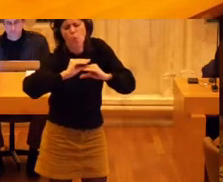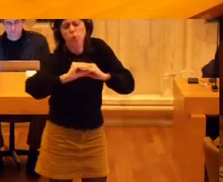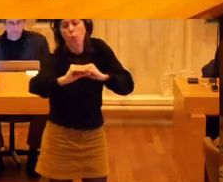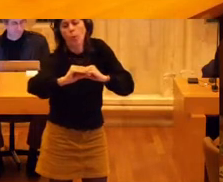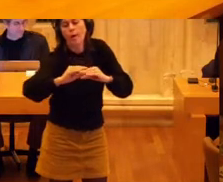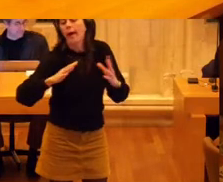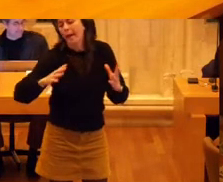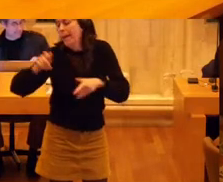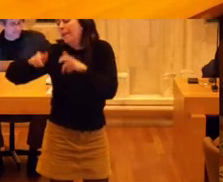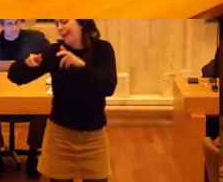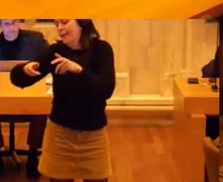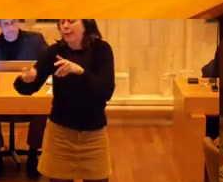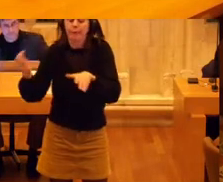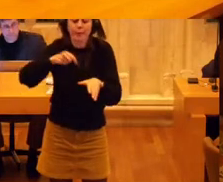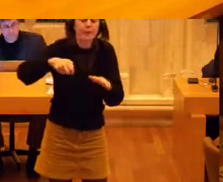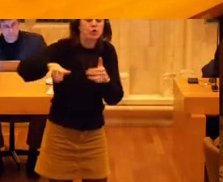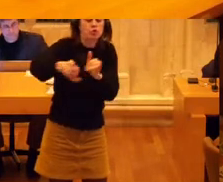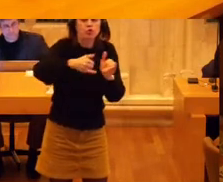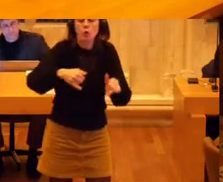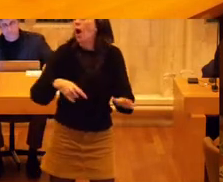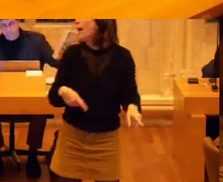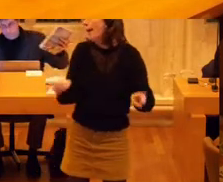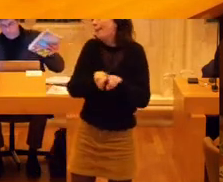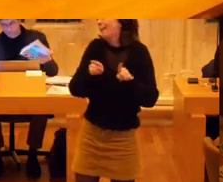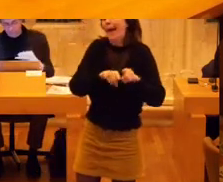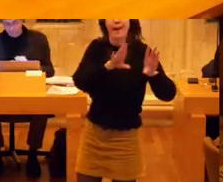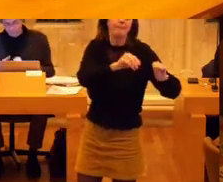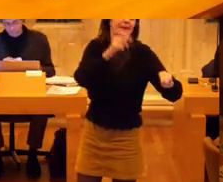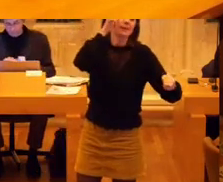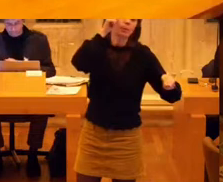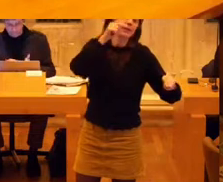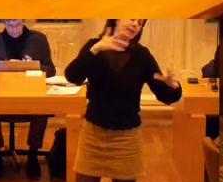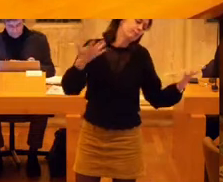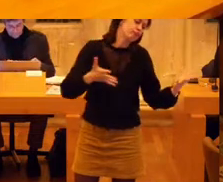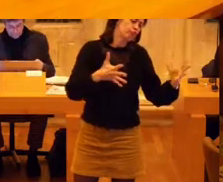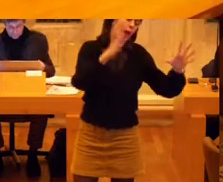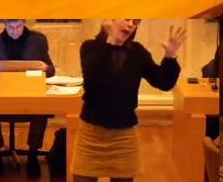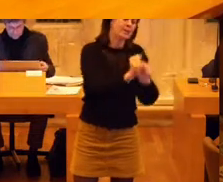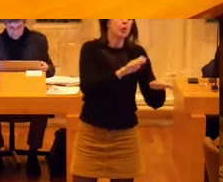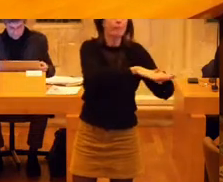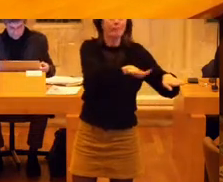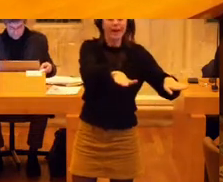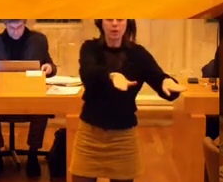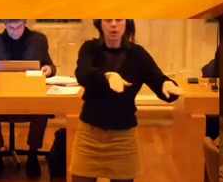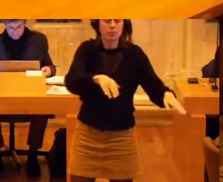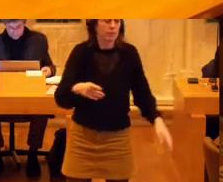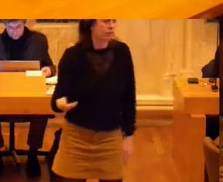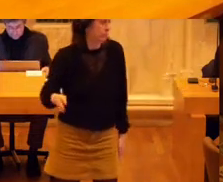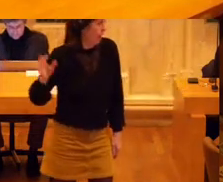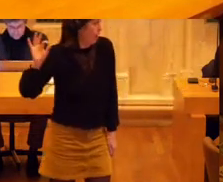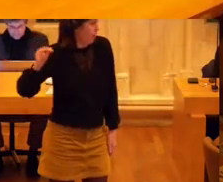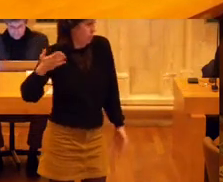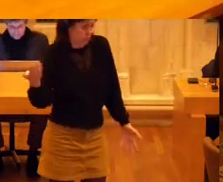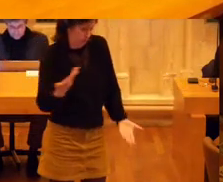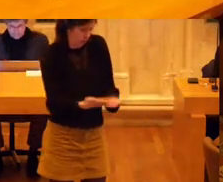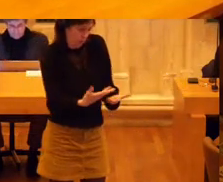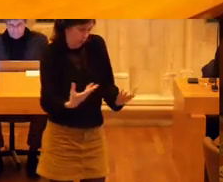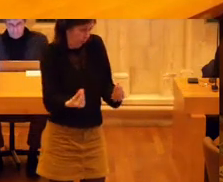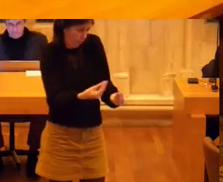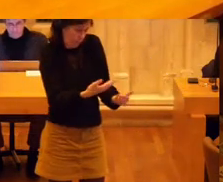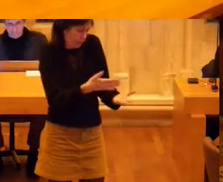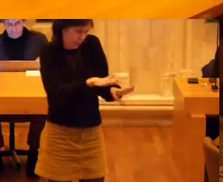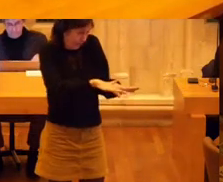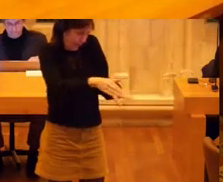jouent. Place de la République n'est qu'un parking. Bon, ça, c'est un effet de langage. Oui, c'est factuel. J'aimerais bien c'est finir. C'est factuel. Non,